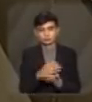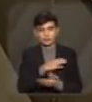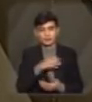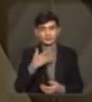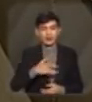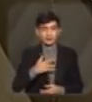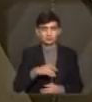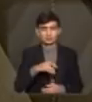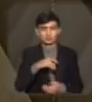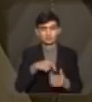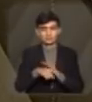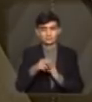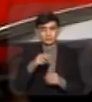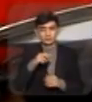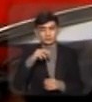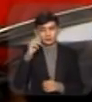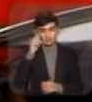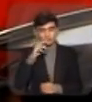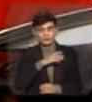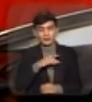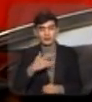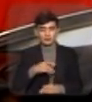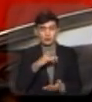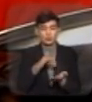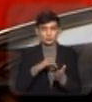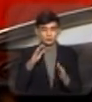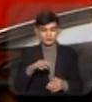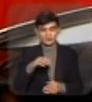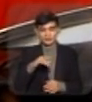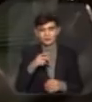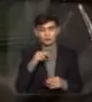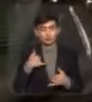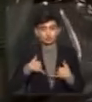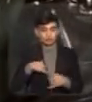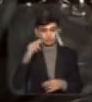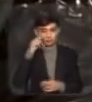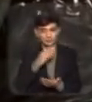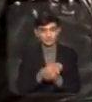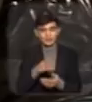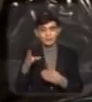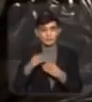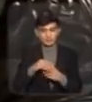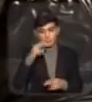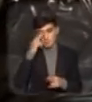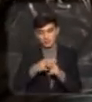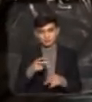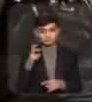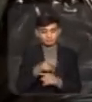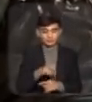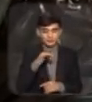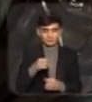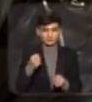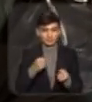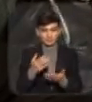мектепте бастауыш сынып мұғалімі болып қызмет атқаратын Гүлжанат көлігін алуға ағаларымен келіпті. Ол 90 айының